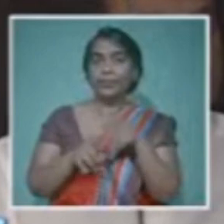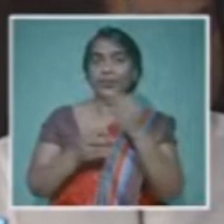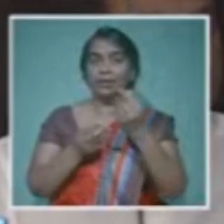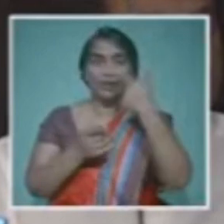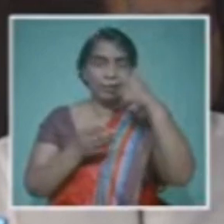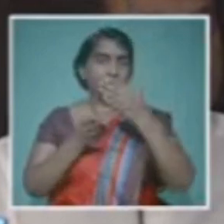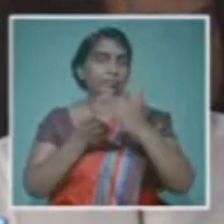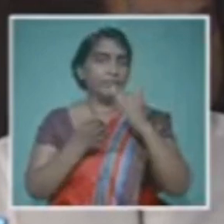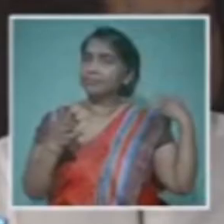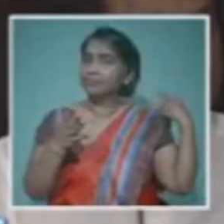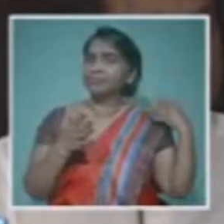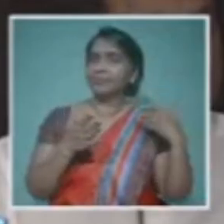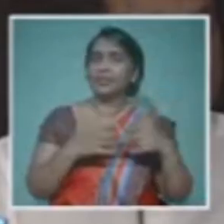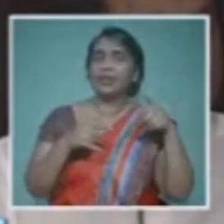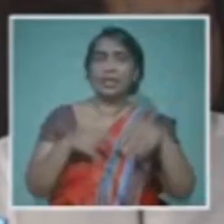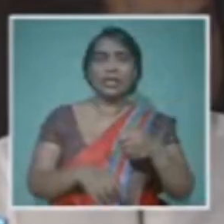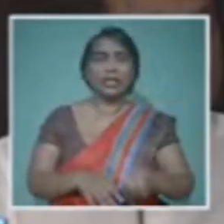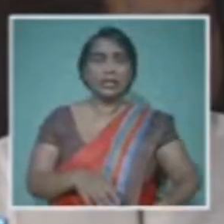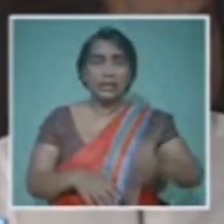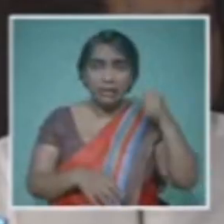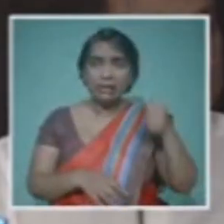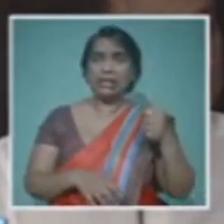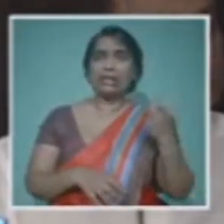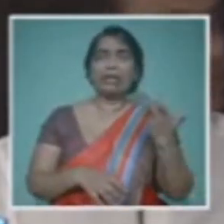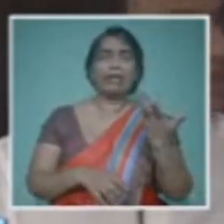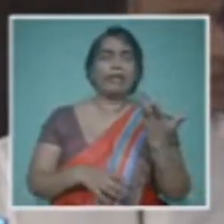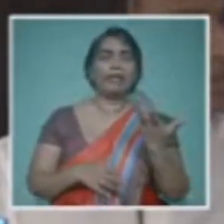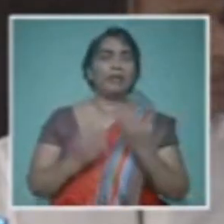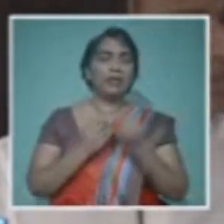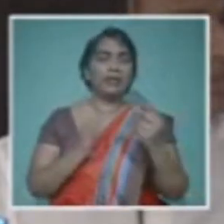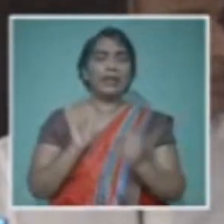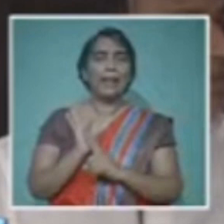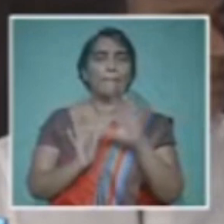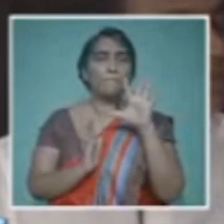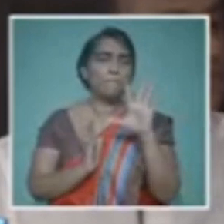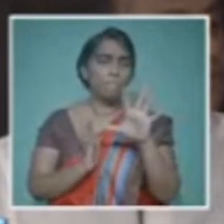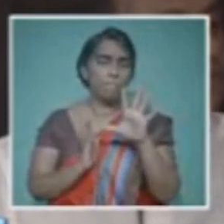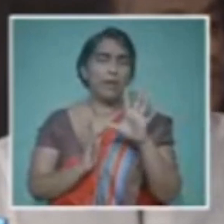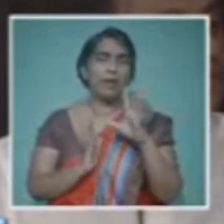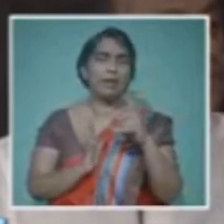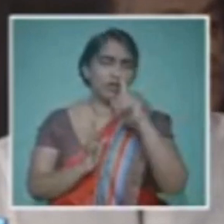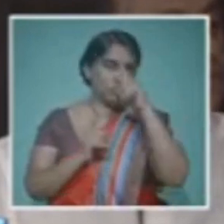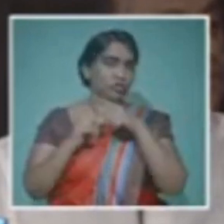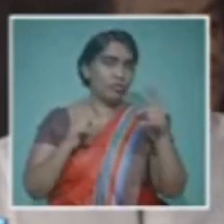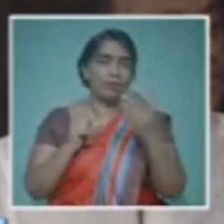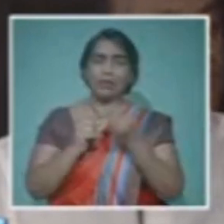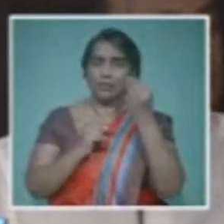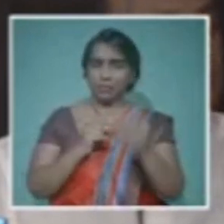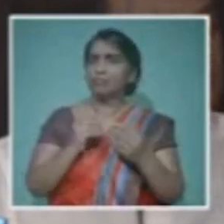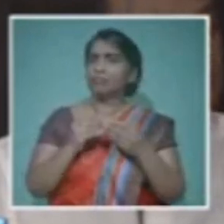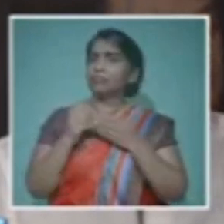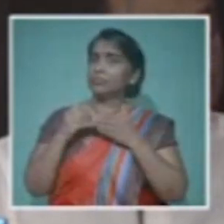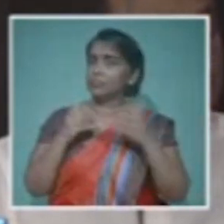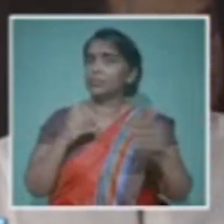ක්‍රමය පටන් ගත්ත දවසේ ඉඳන් ඒ ත්‍රී වීල් රථ රියදුරන්ට තවම දෙන්නේ ලීටර් 5ක ප්‍රමාණයක් තමයි දෙන්නේ. එතකොට මේක දීර්ඝකාලීනව